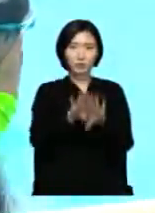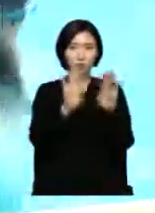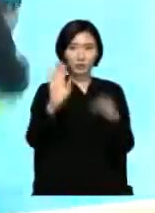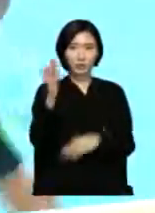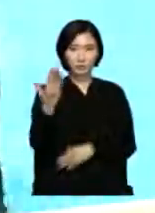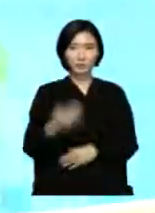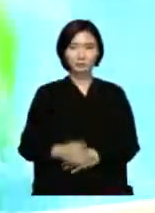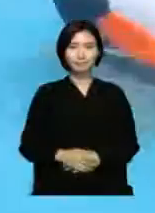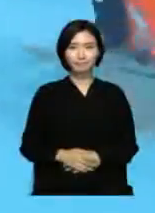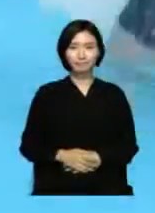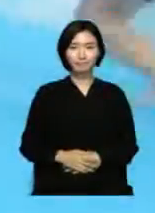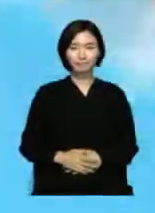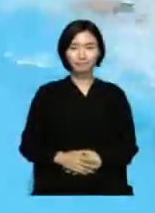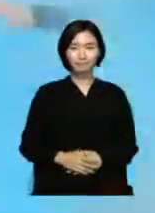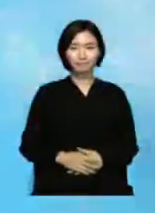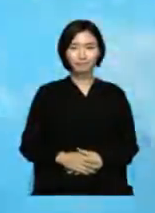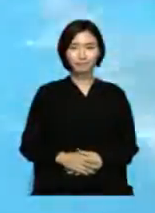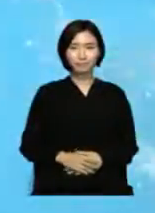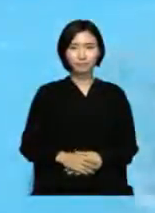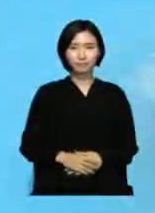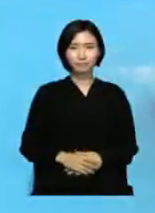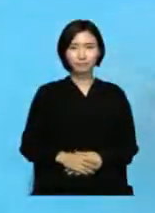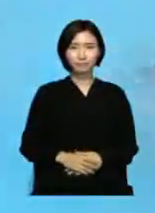라이브 서울 경기케이블 TV 박입니다